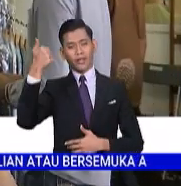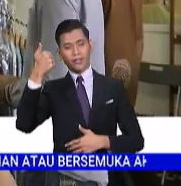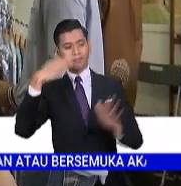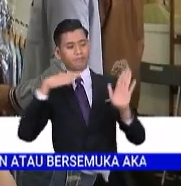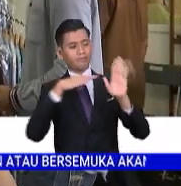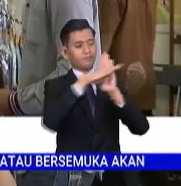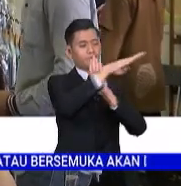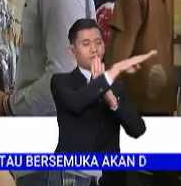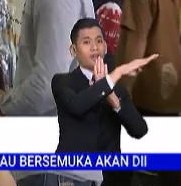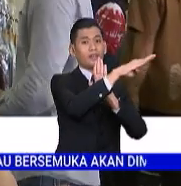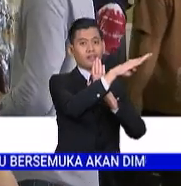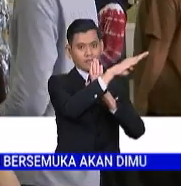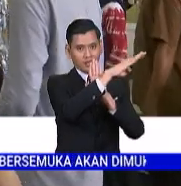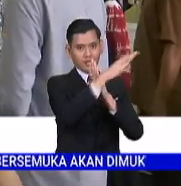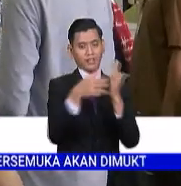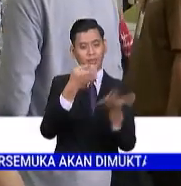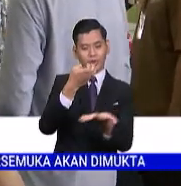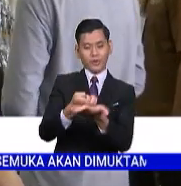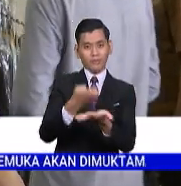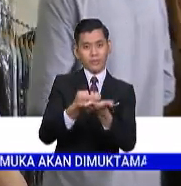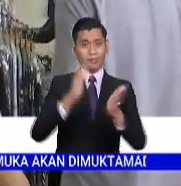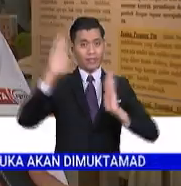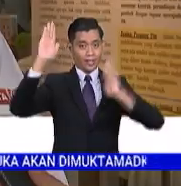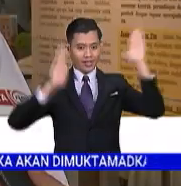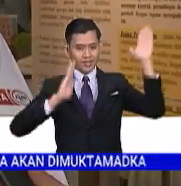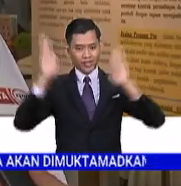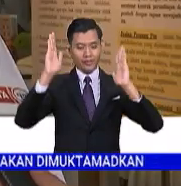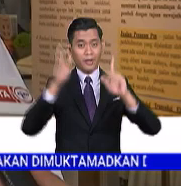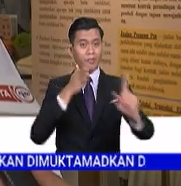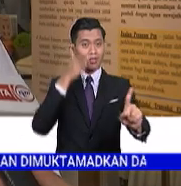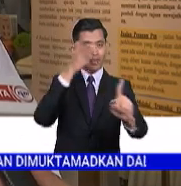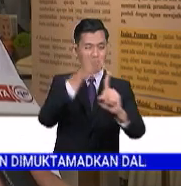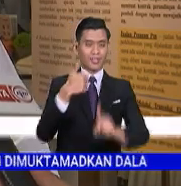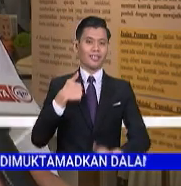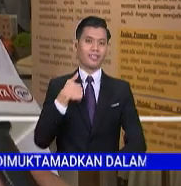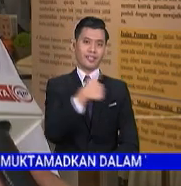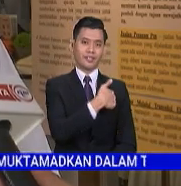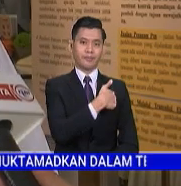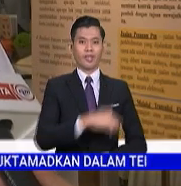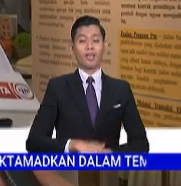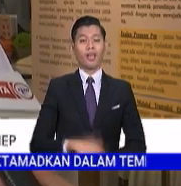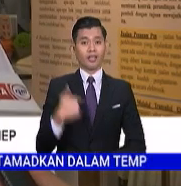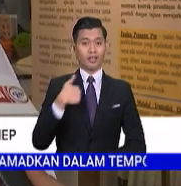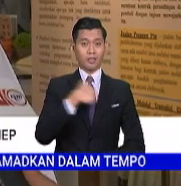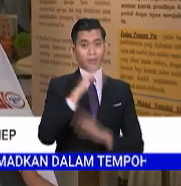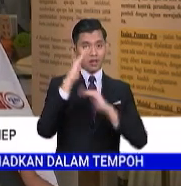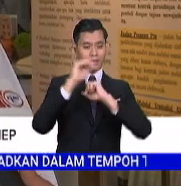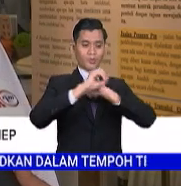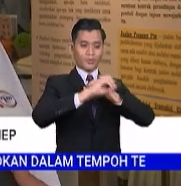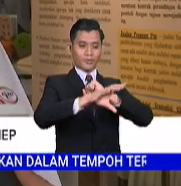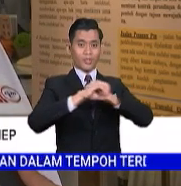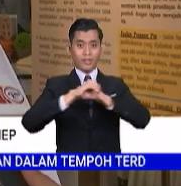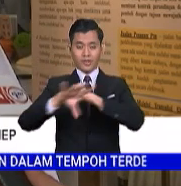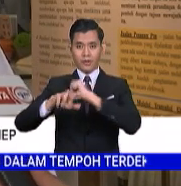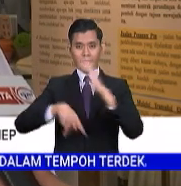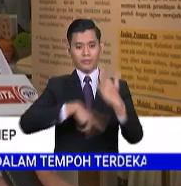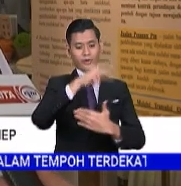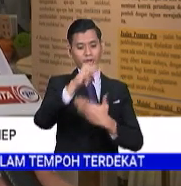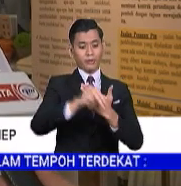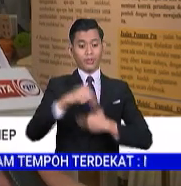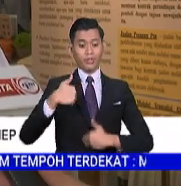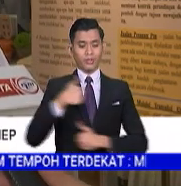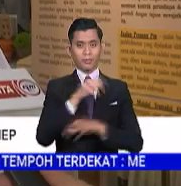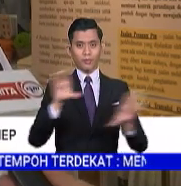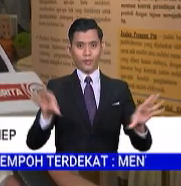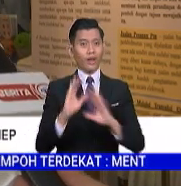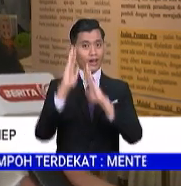ada program pada hari ini. Jadi kita harap melalui kempen dan karnival yang kita adakan ini, kita harap